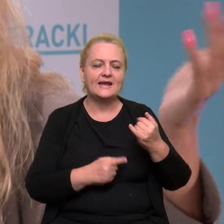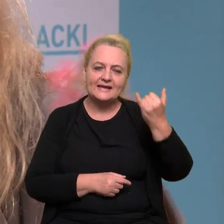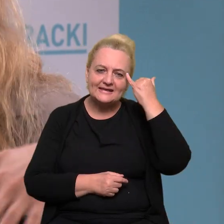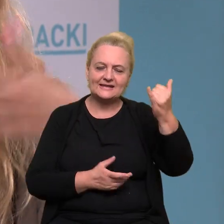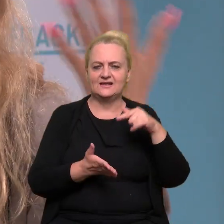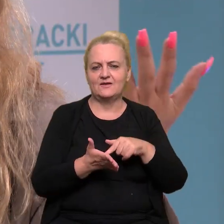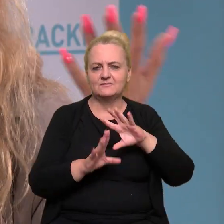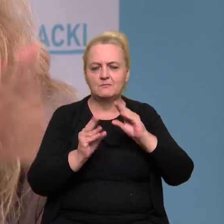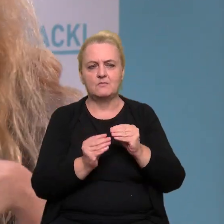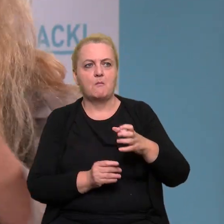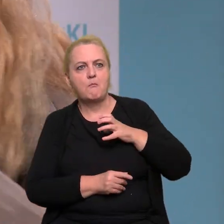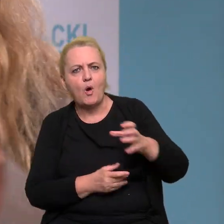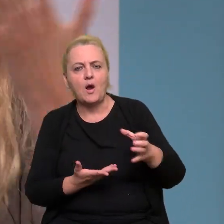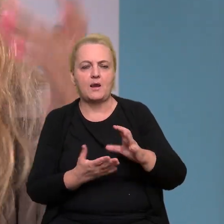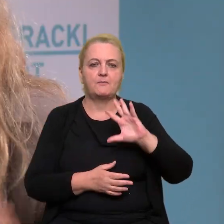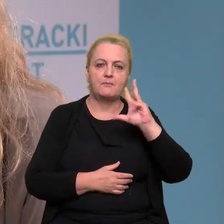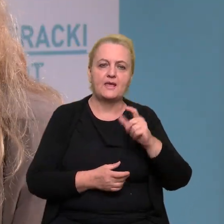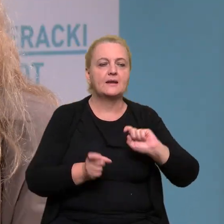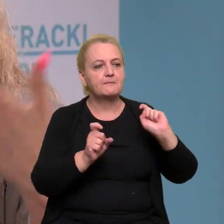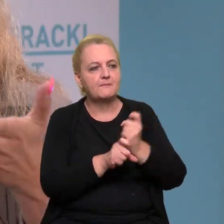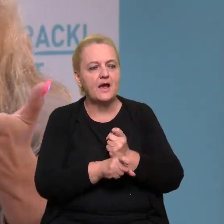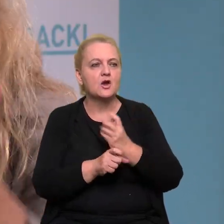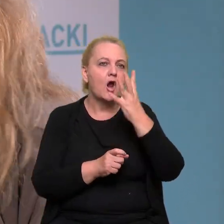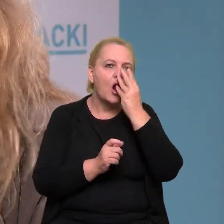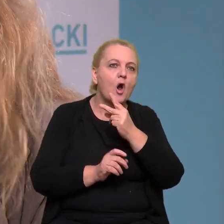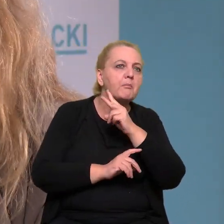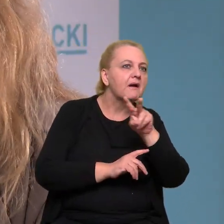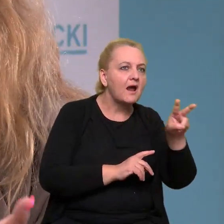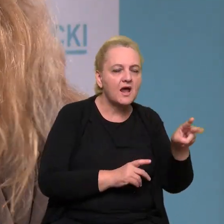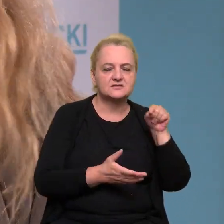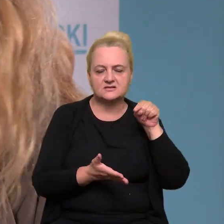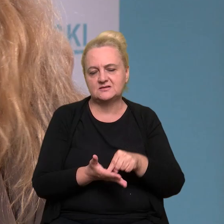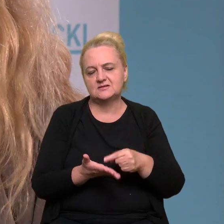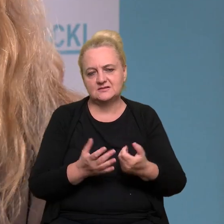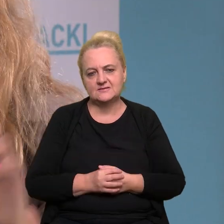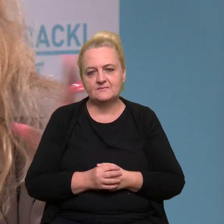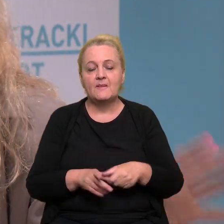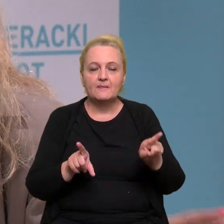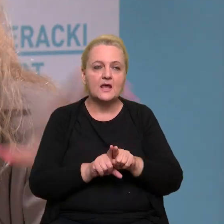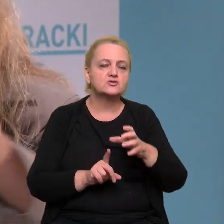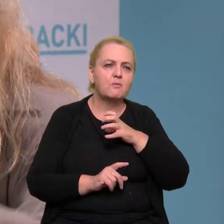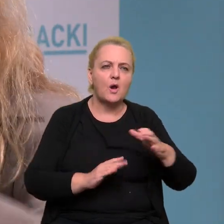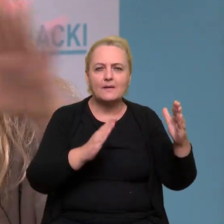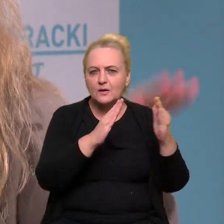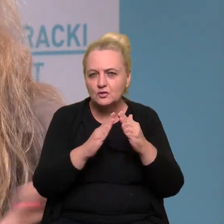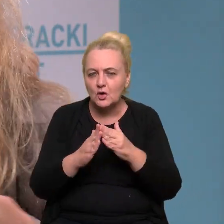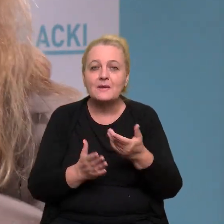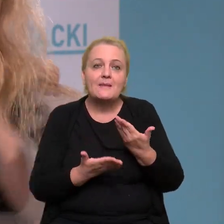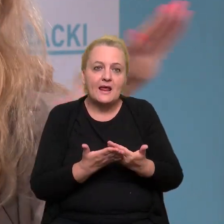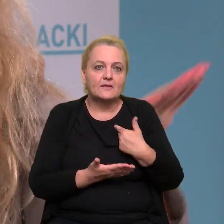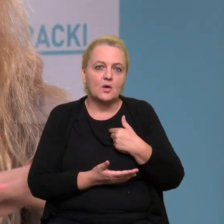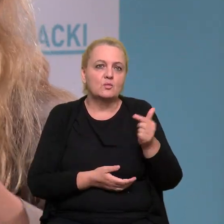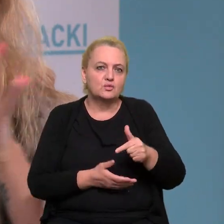idylii, bogactwa, pięknego krajobrazu, pięknych, bogatych domów. Dlatego musiała